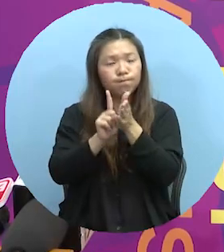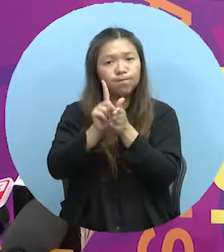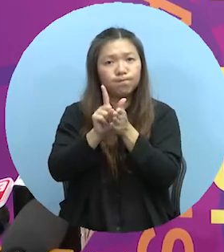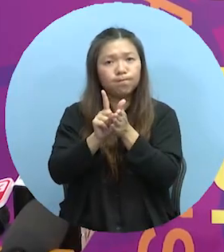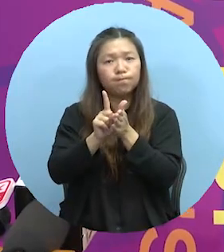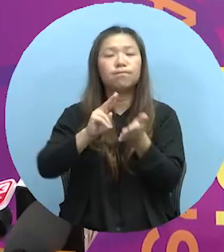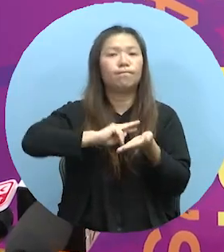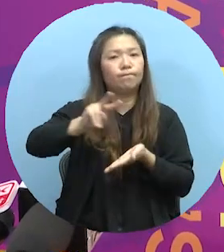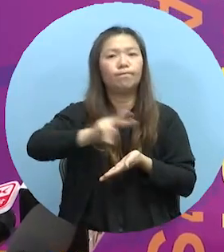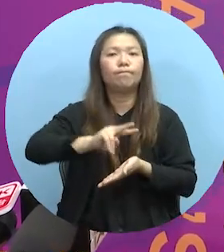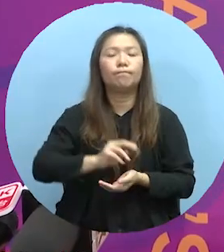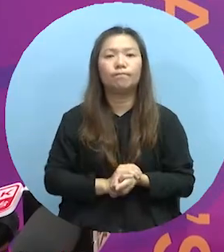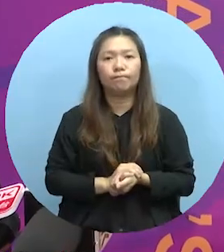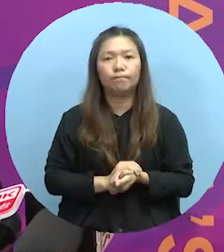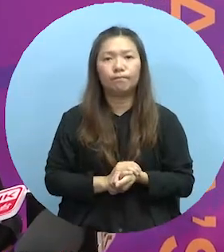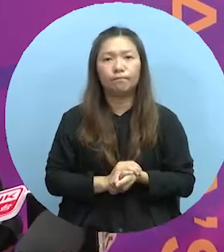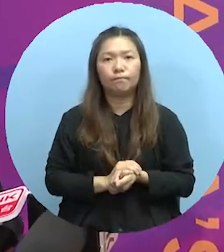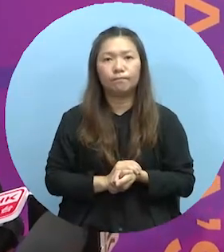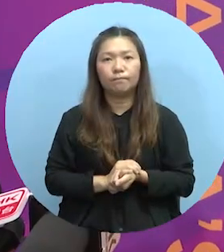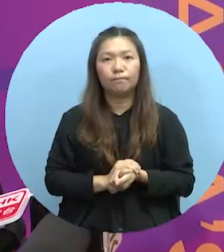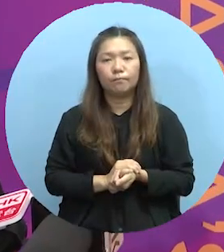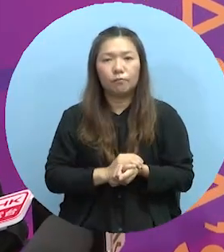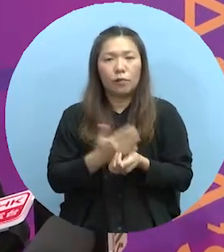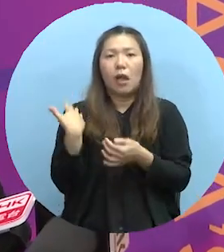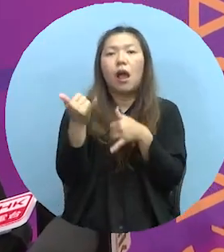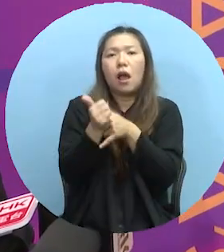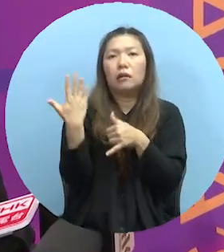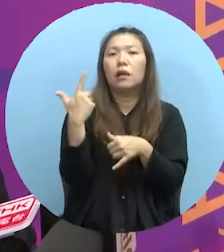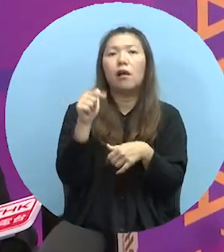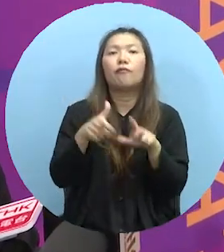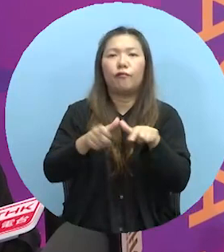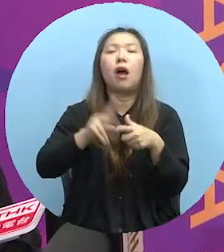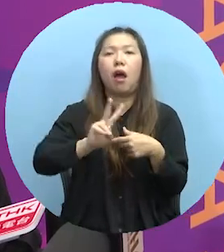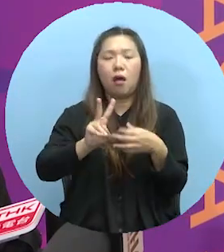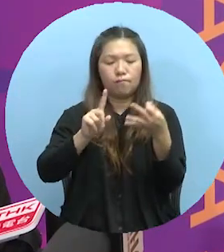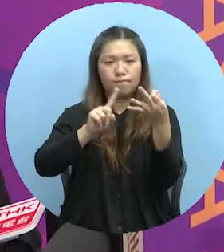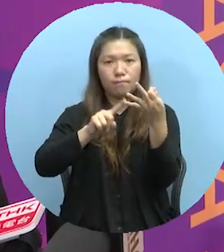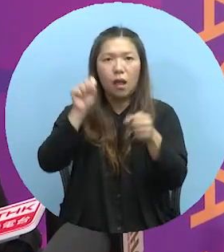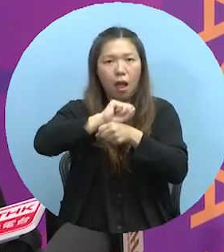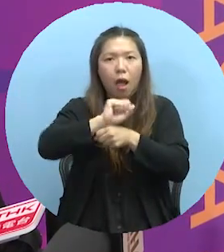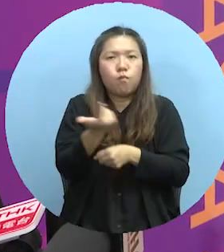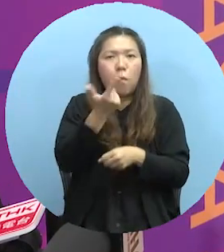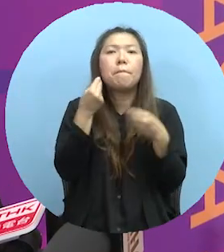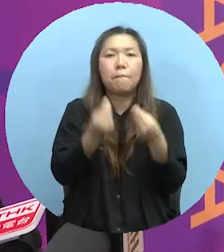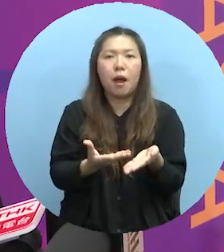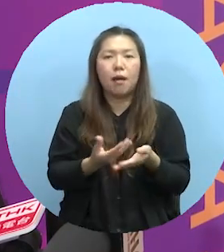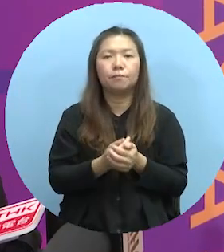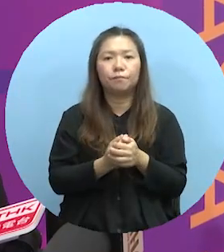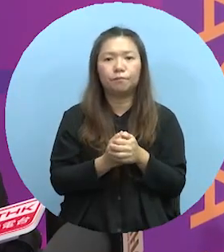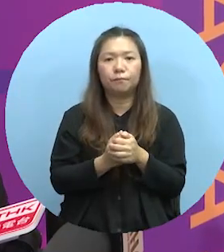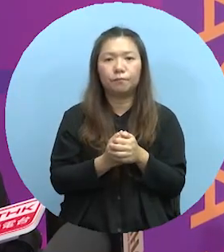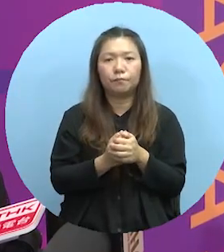淨指標是相同的。我們亦都採取過往的做法，調高低層薪金級別的加